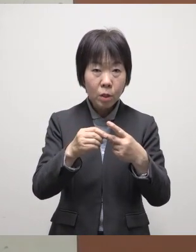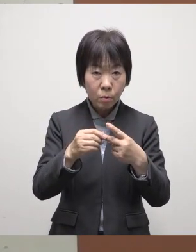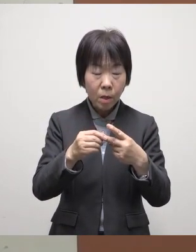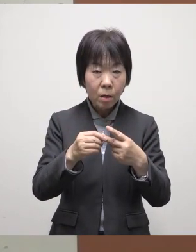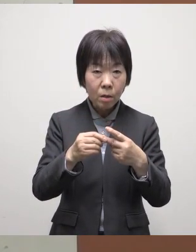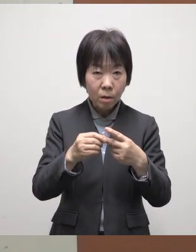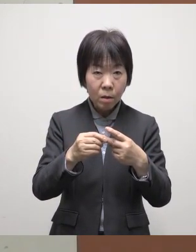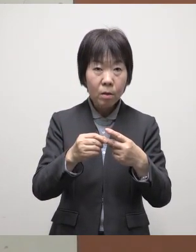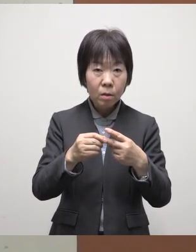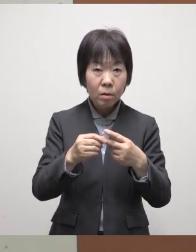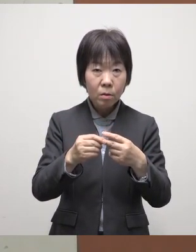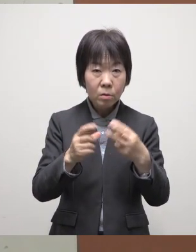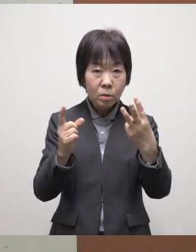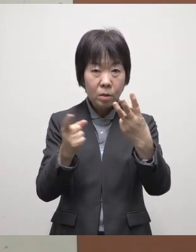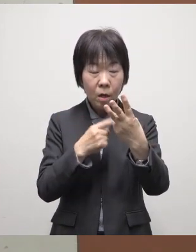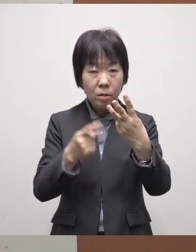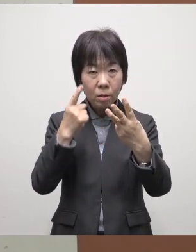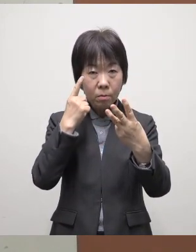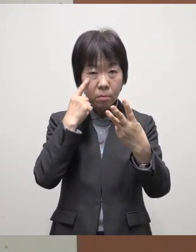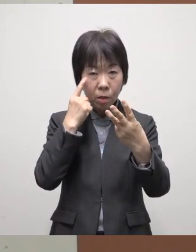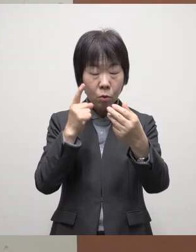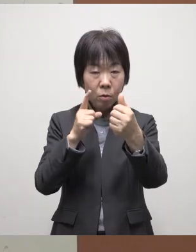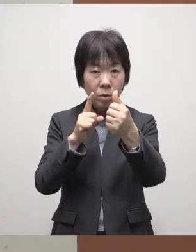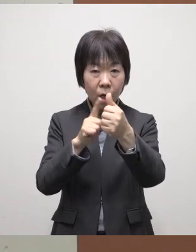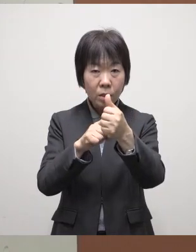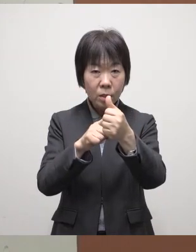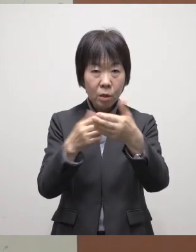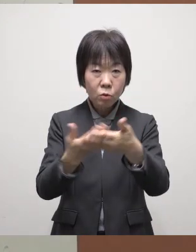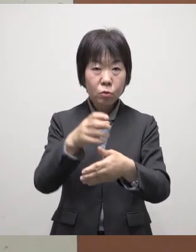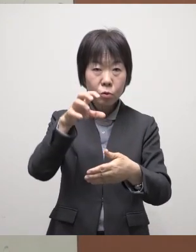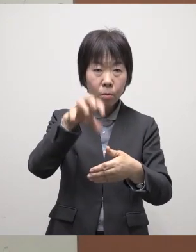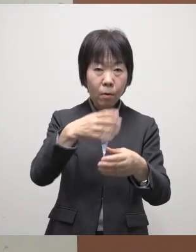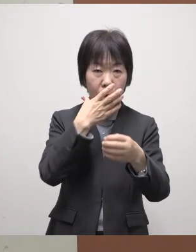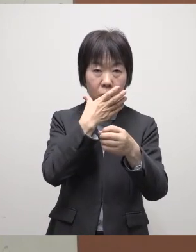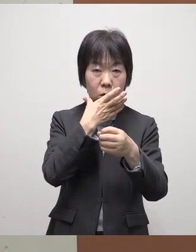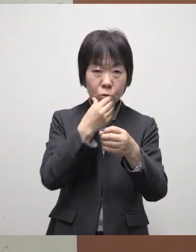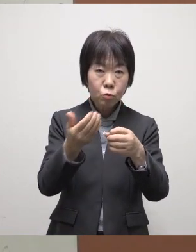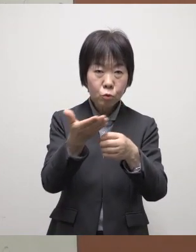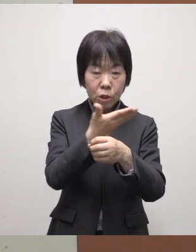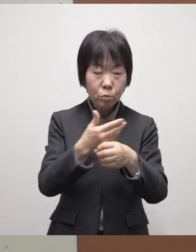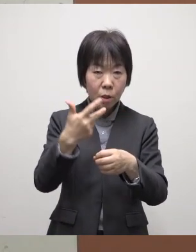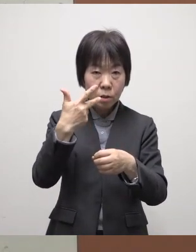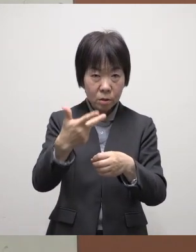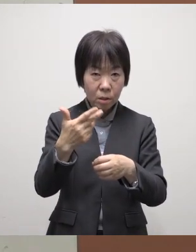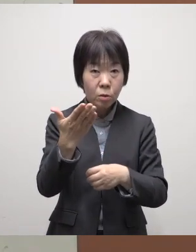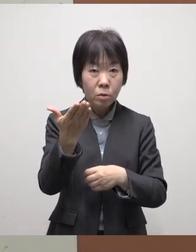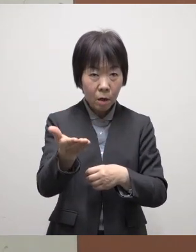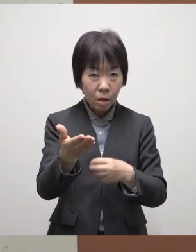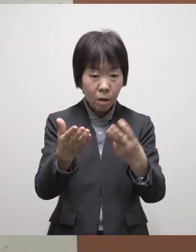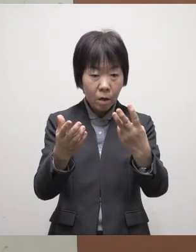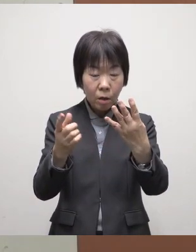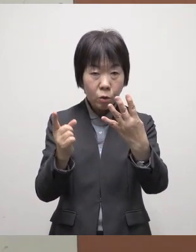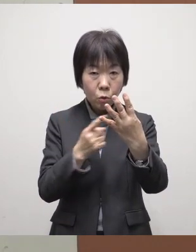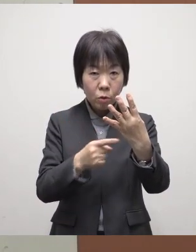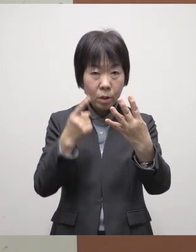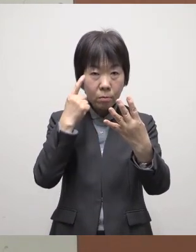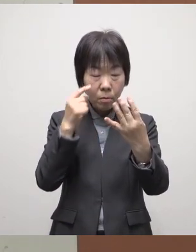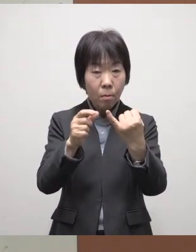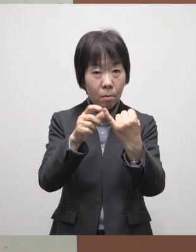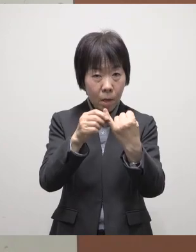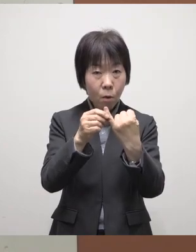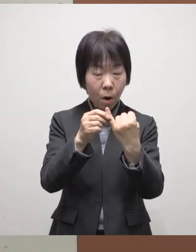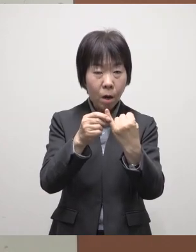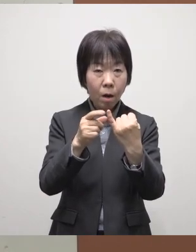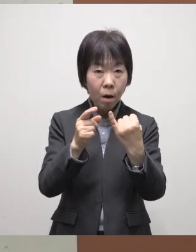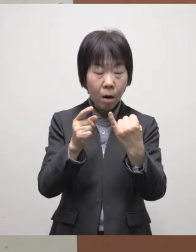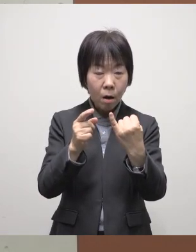細いんですけど3例目の男性の職場っていうのは福島市4例目の方はまあ仙台かどうかわかんない